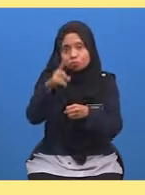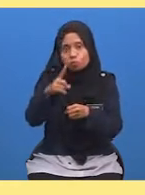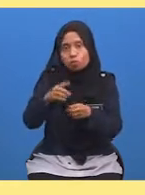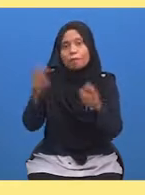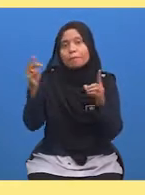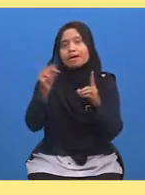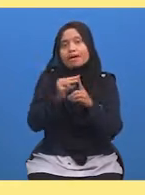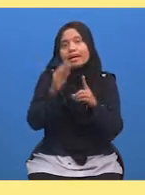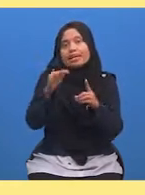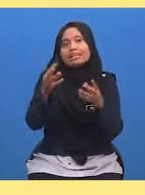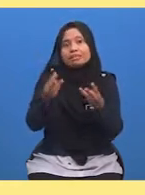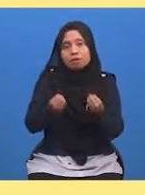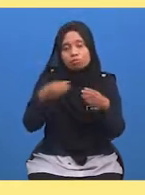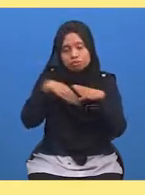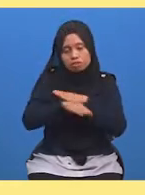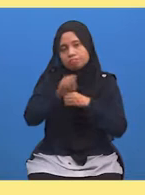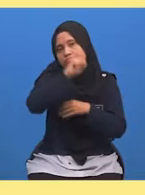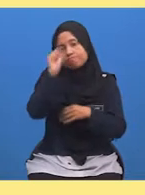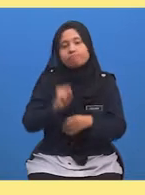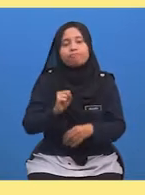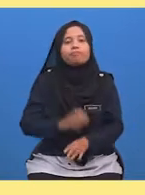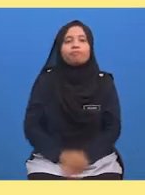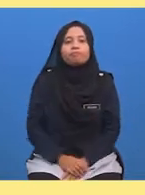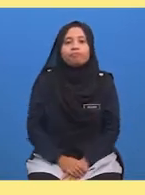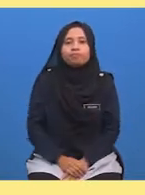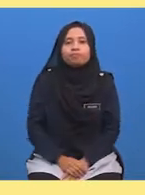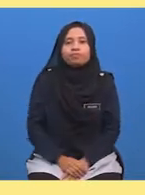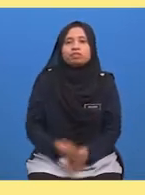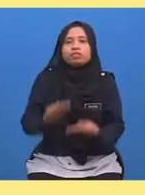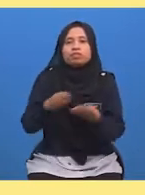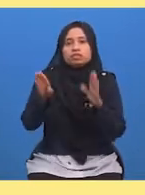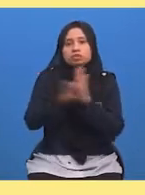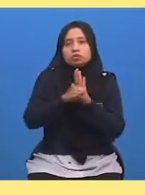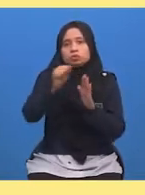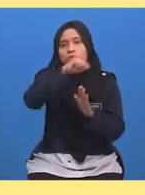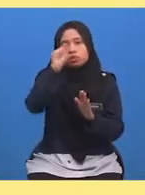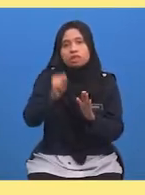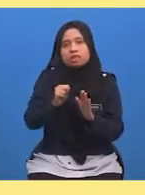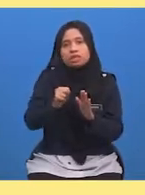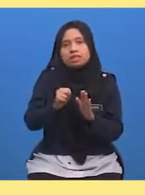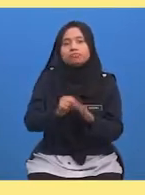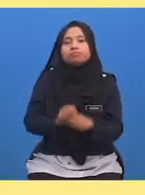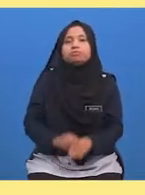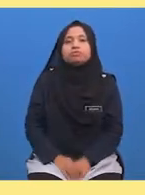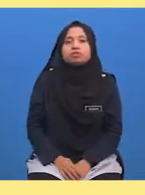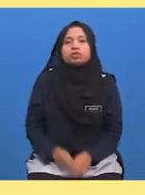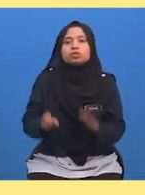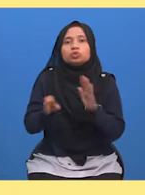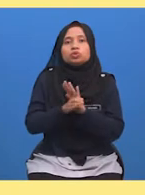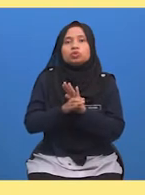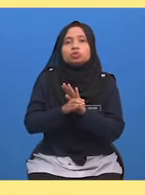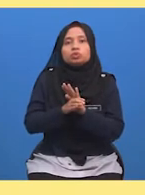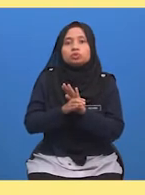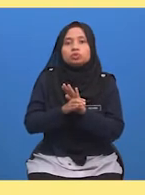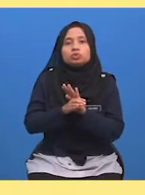yang diminta dalam soalan. Bagi contoh soalan, ini merupakan contoh soalan